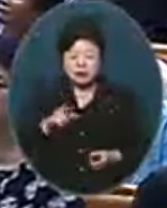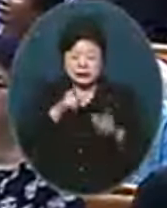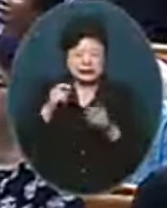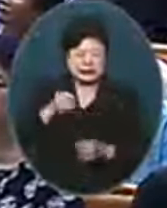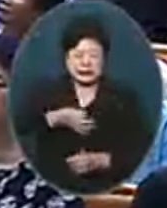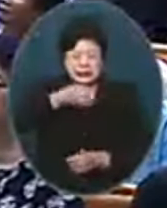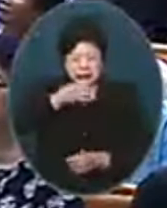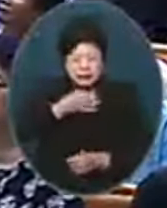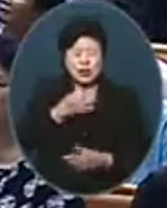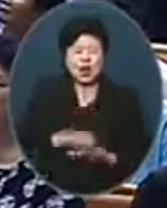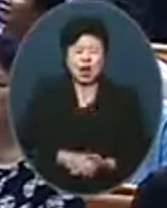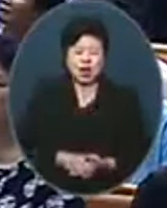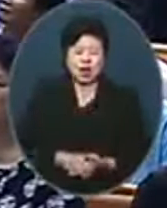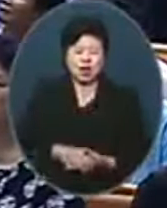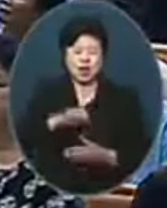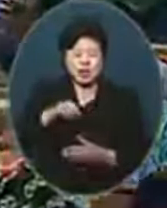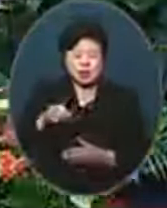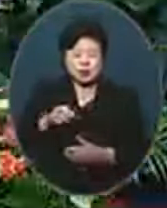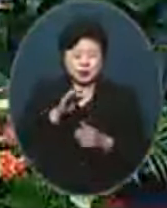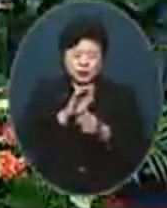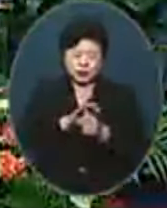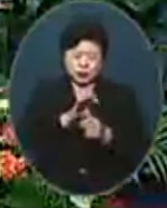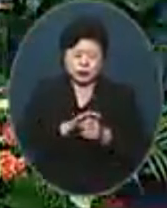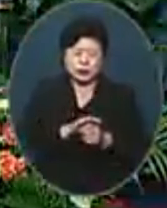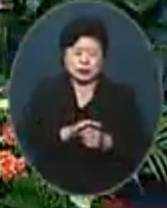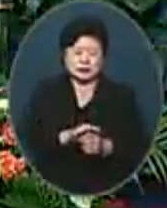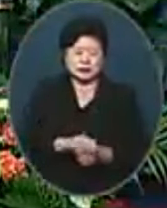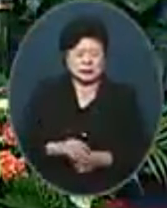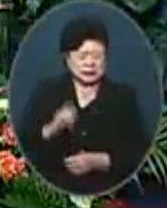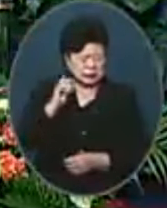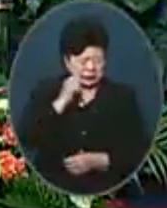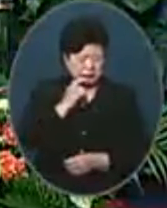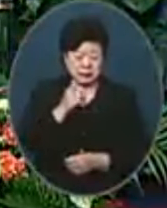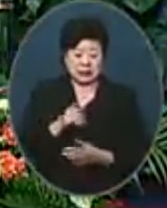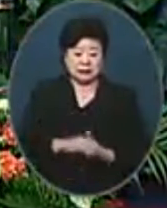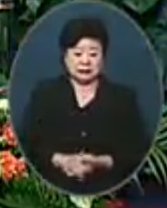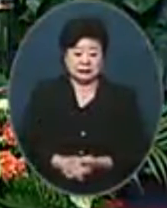힘든데 이웃을 돌보라고 하는 것이